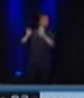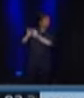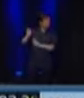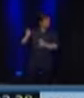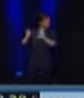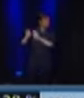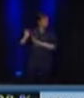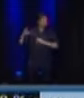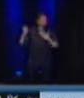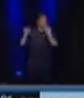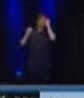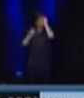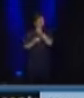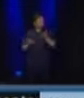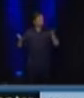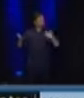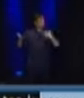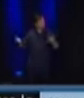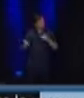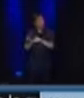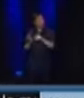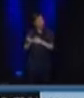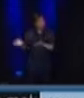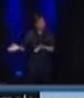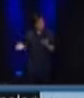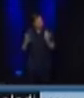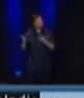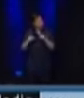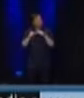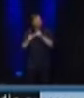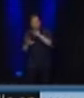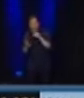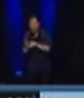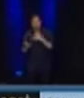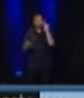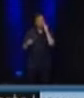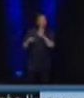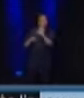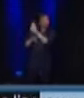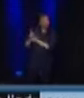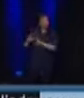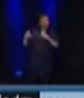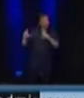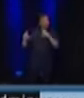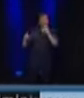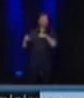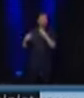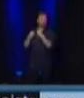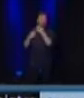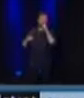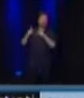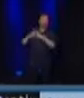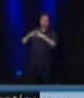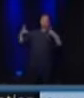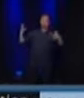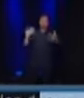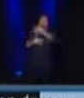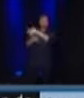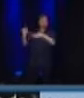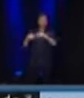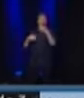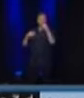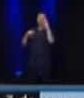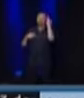Donc, je lance encore un autre appel aussi aux gens de Montréal et Laval. Évidemment, il y a beaucoup de densité à Montréal et